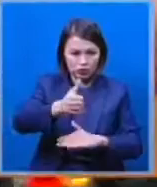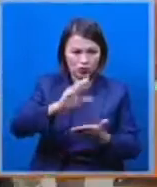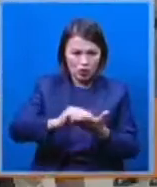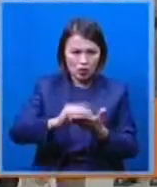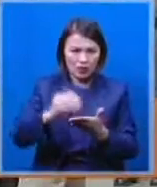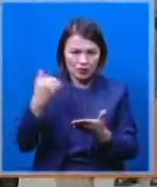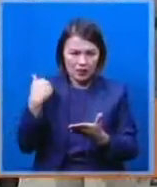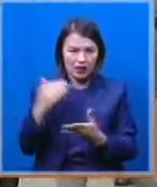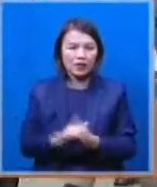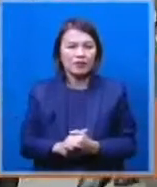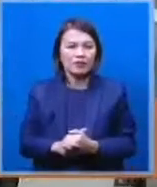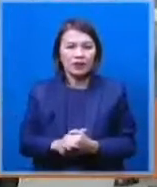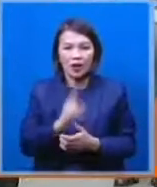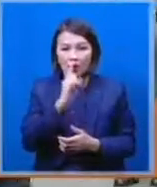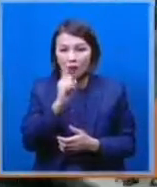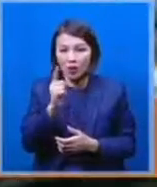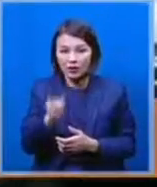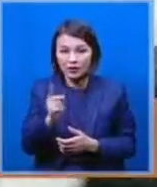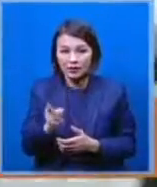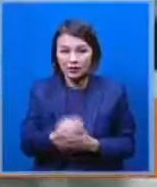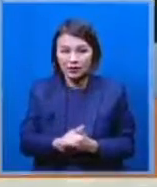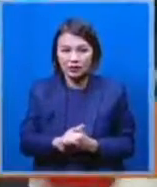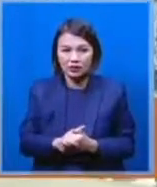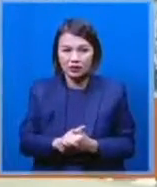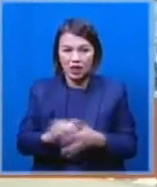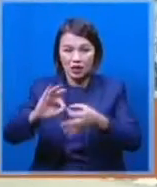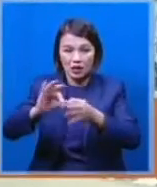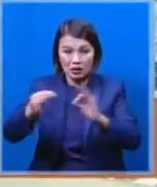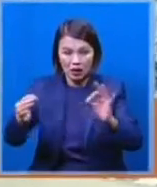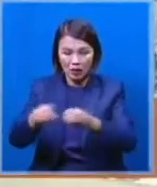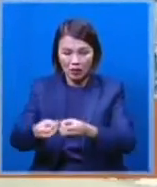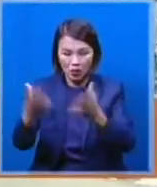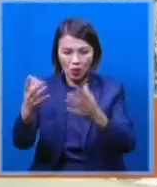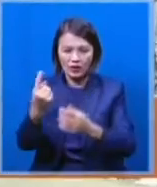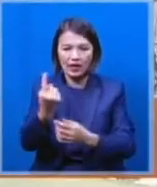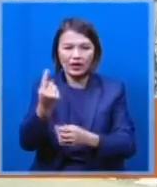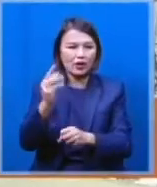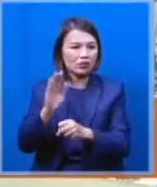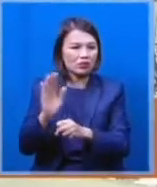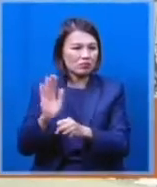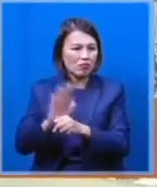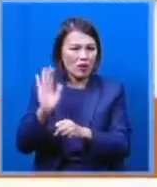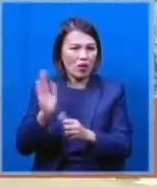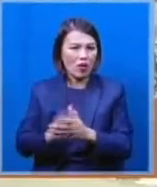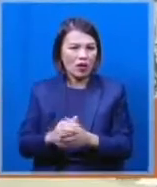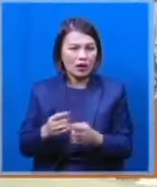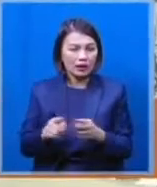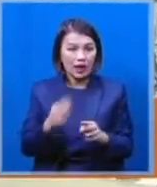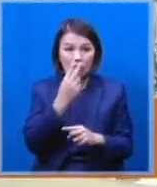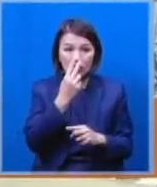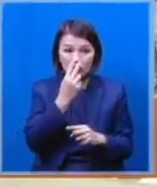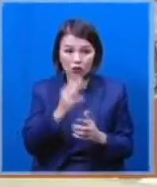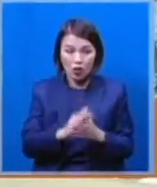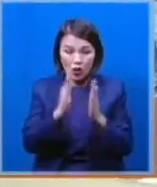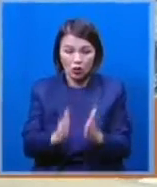นเอาเข้าจริงๆไม่ใช่เพียงแค่เรื่องของการวางระเบิดอย่างเดียวแต่ต้องดูด้วยที่มีคนสนับ